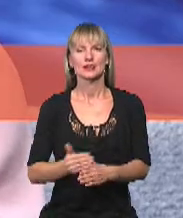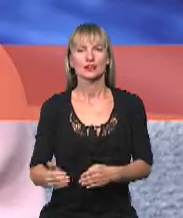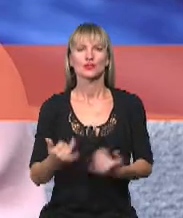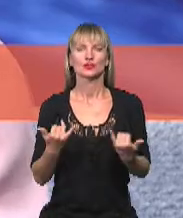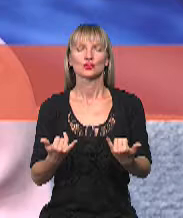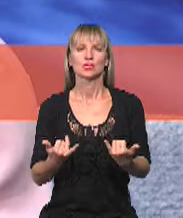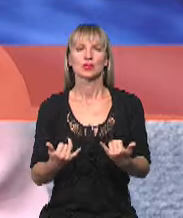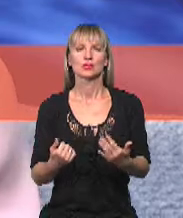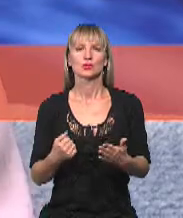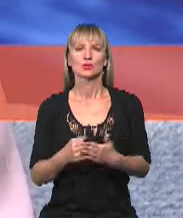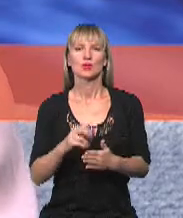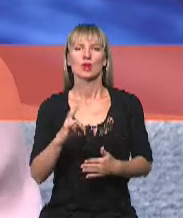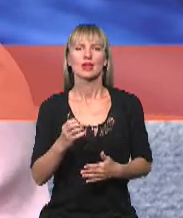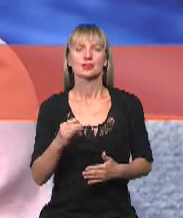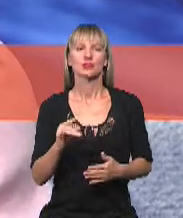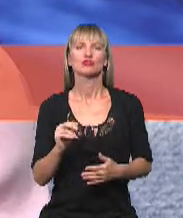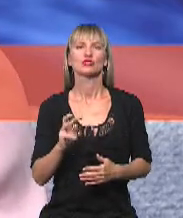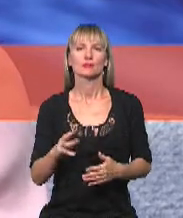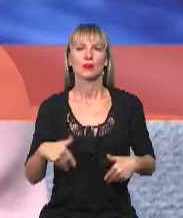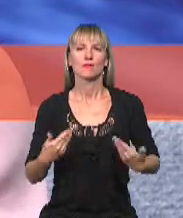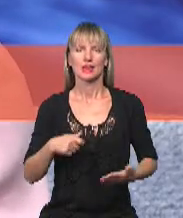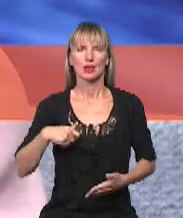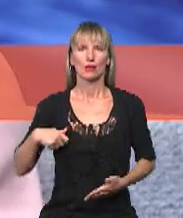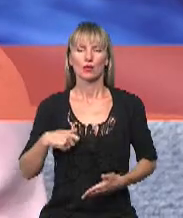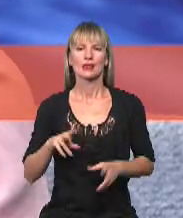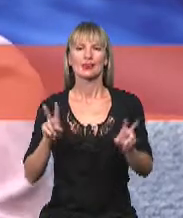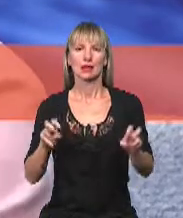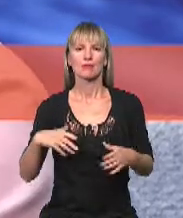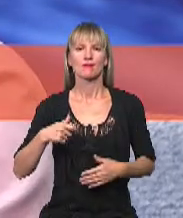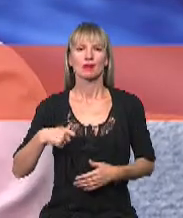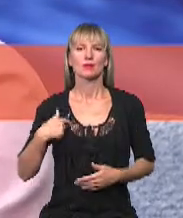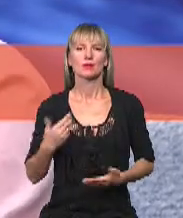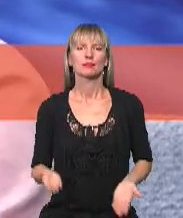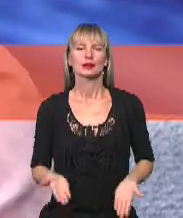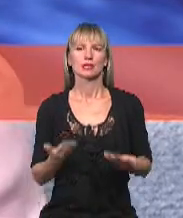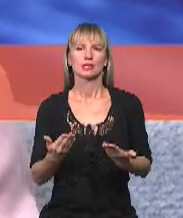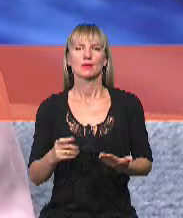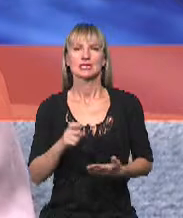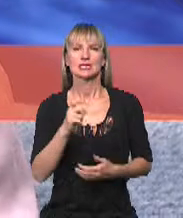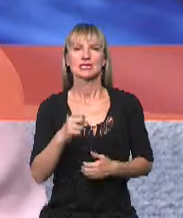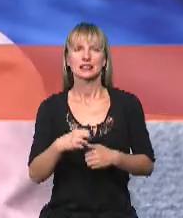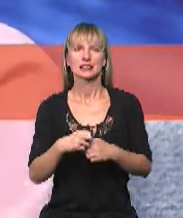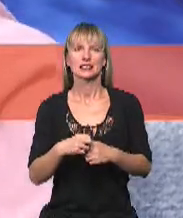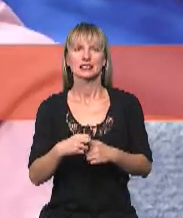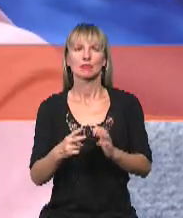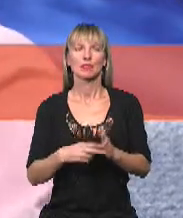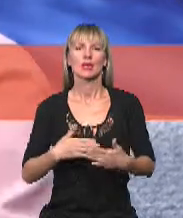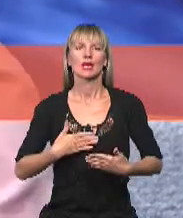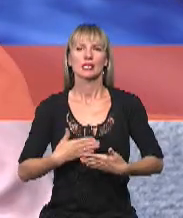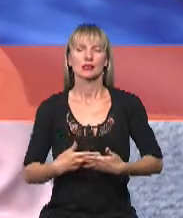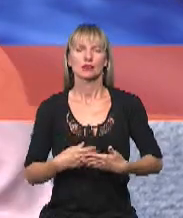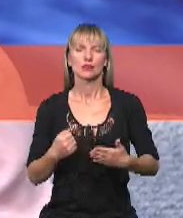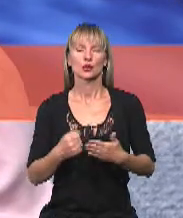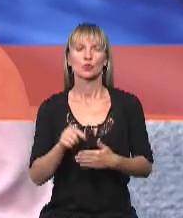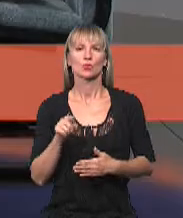зараз до Насті оце з чим привітати депутата. І невже тема виборів, так, ми її піднімаємо з 17-го, особливо активно, до того